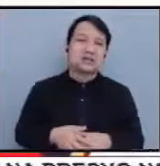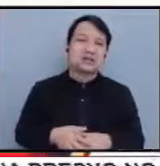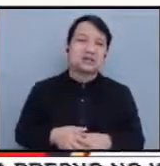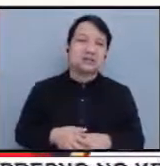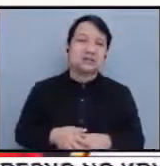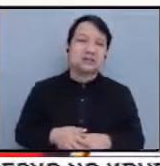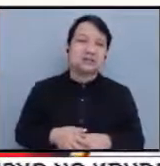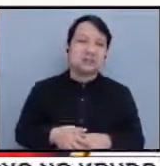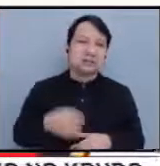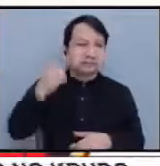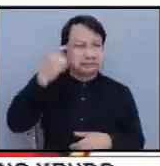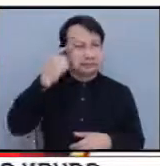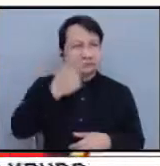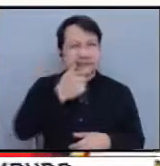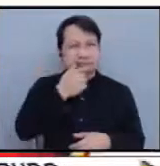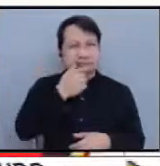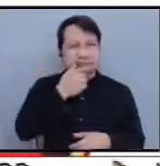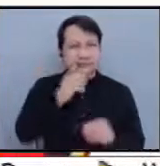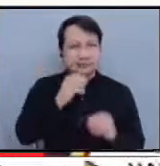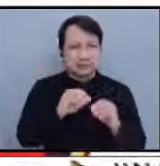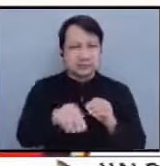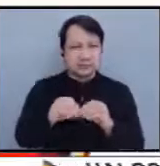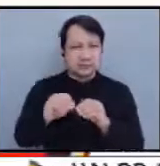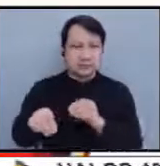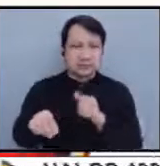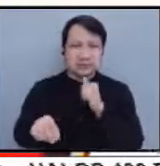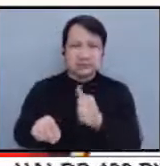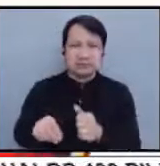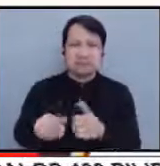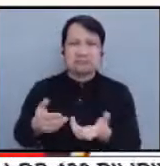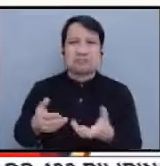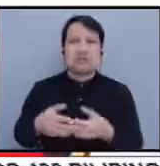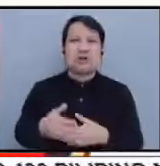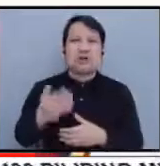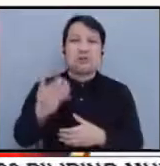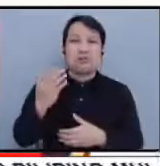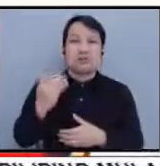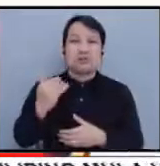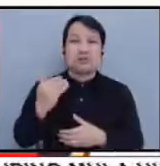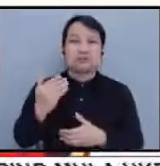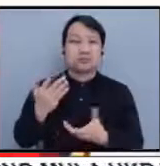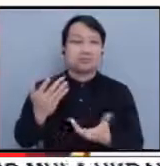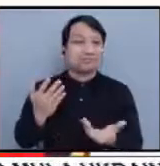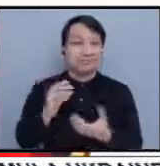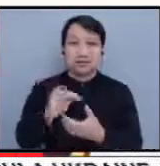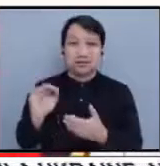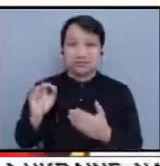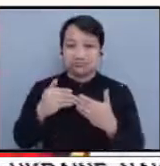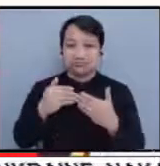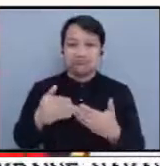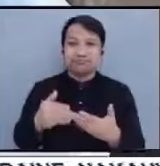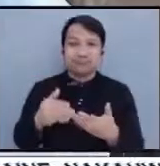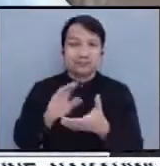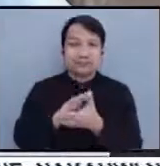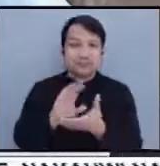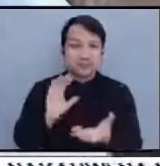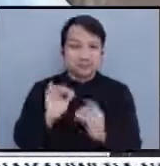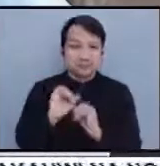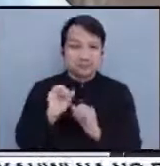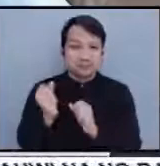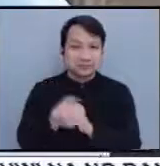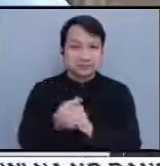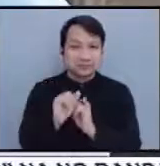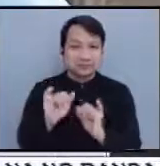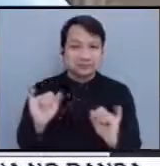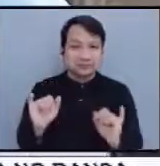nag-iisip kung magtatanim pa sila or hindi na. Dahil kung patuloy yung ganun na situation. Ayon